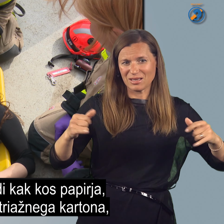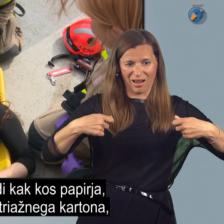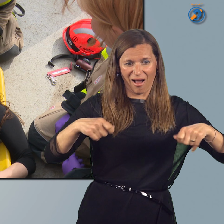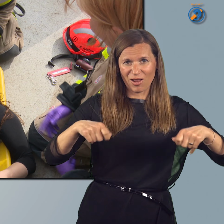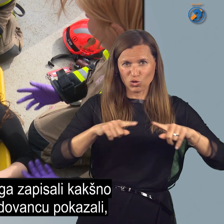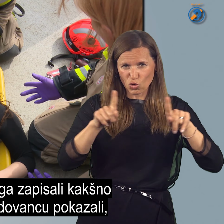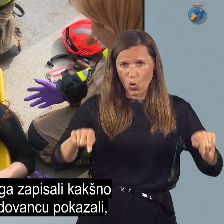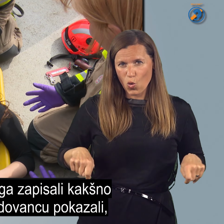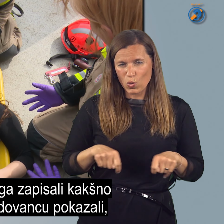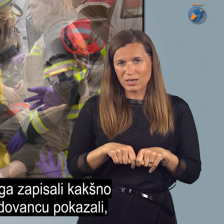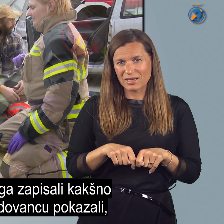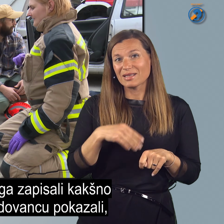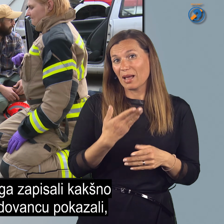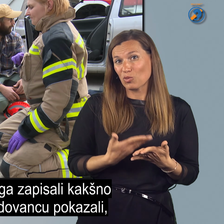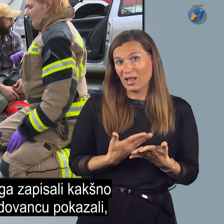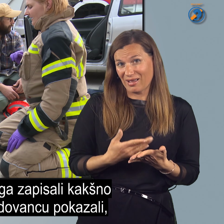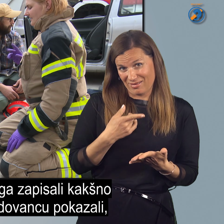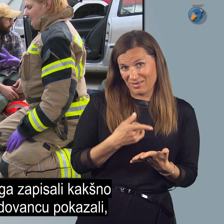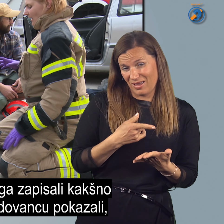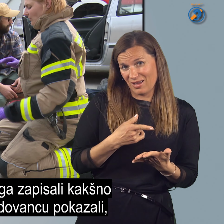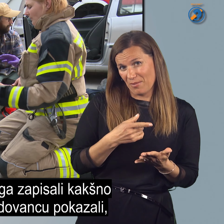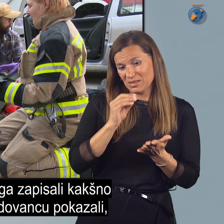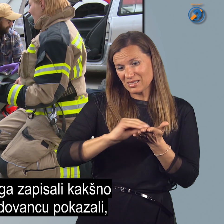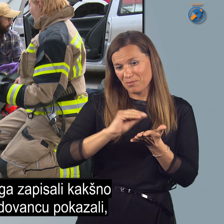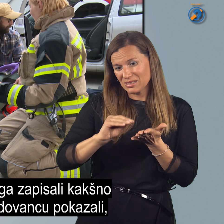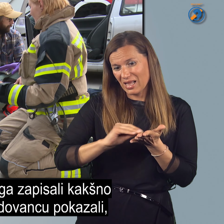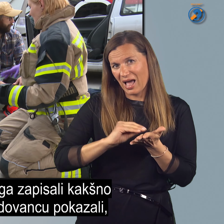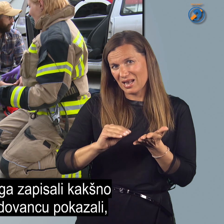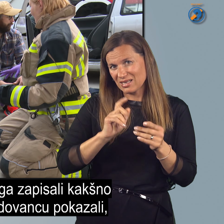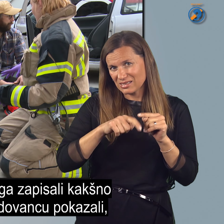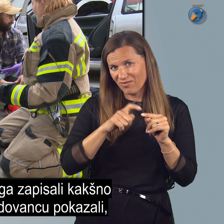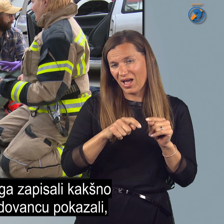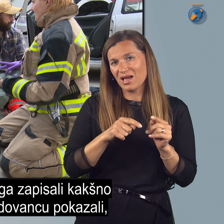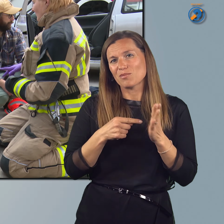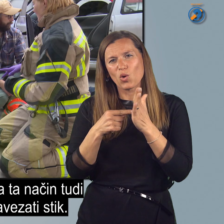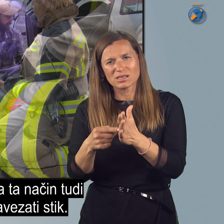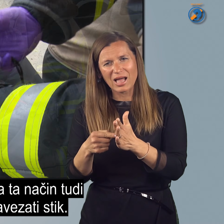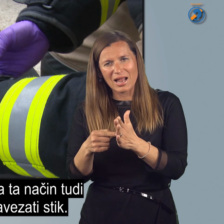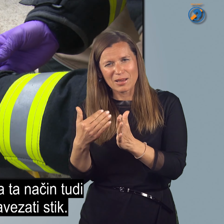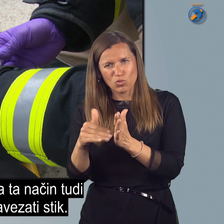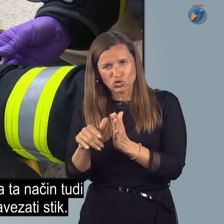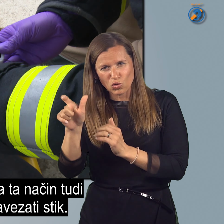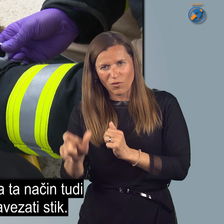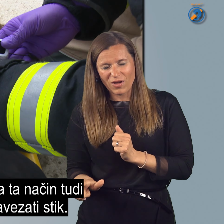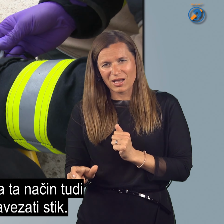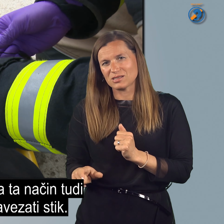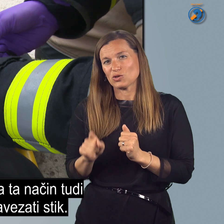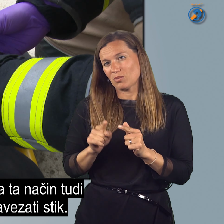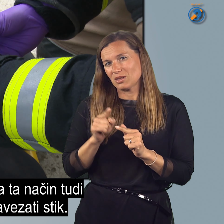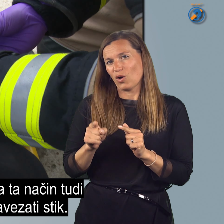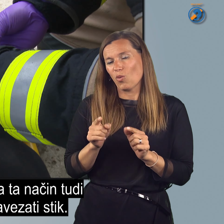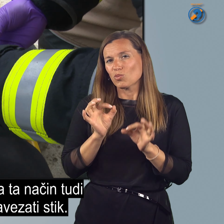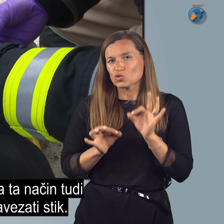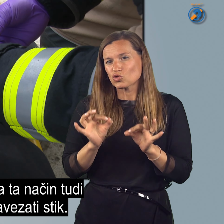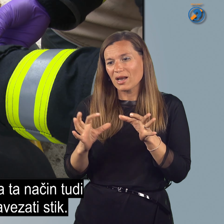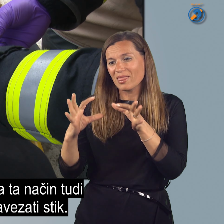kartona in na podlagi tega zapisali kakšno stvar, jo poškodovancu pokazali in probali na ta način tudi z njim